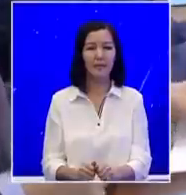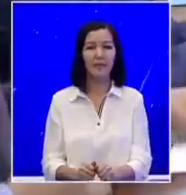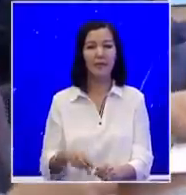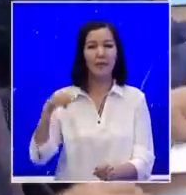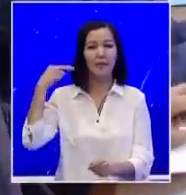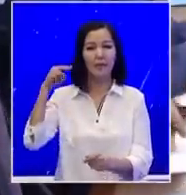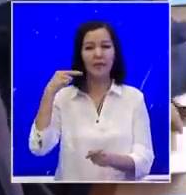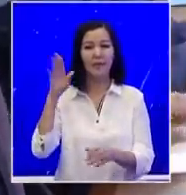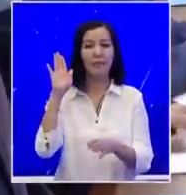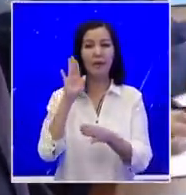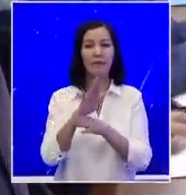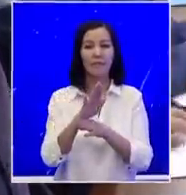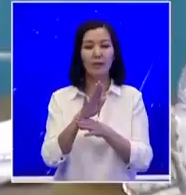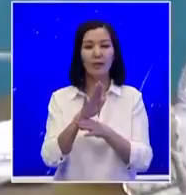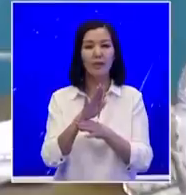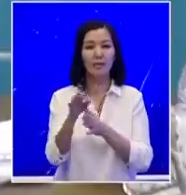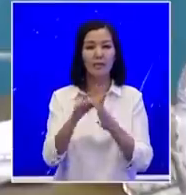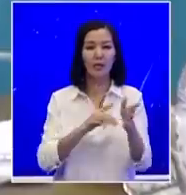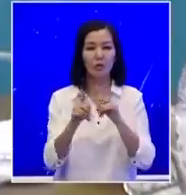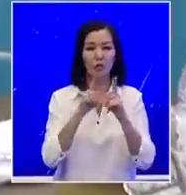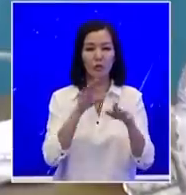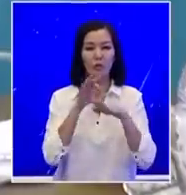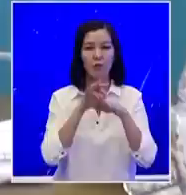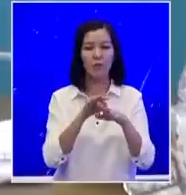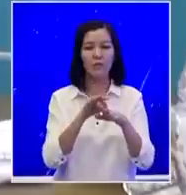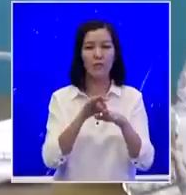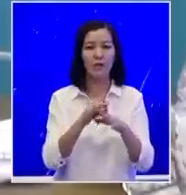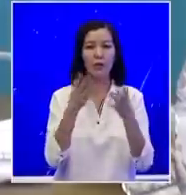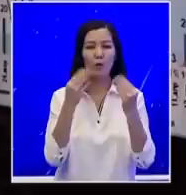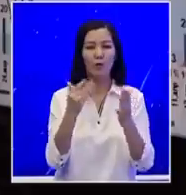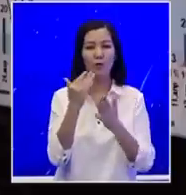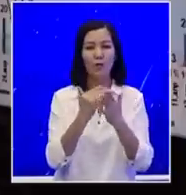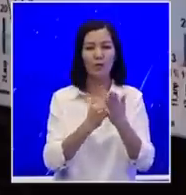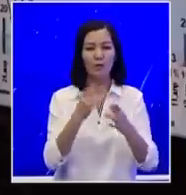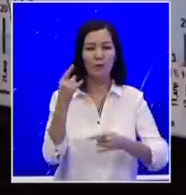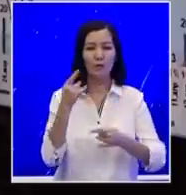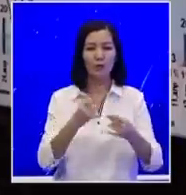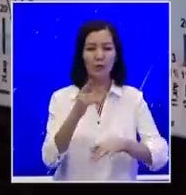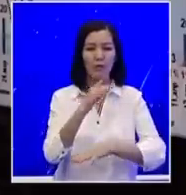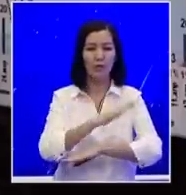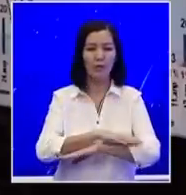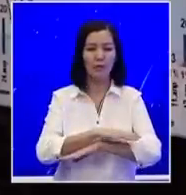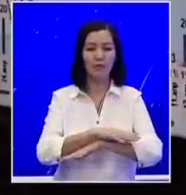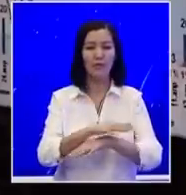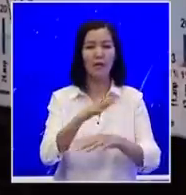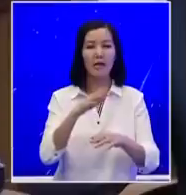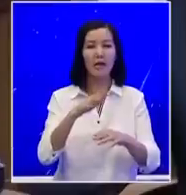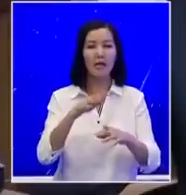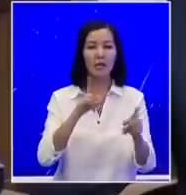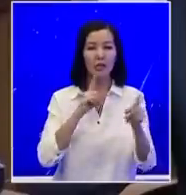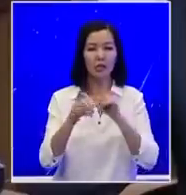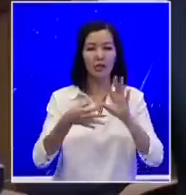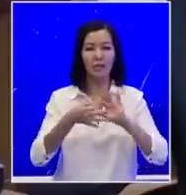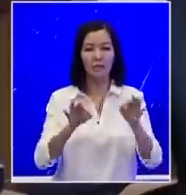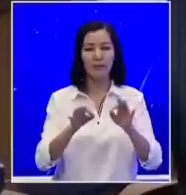Президент мәлімдемесінен соң тұсауы үкімет шұғыл отырысы өткізді. Күн тәртібінде өңірлердегі карантин шараларын кезең-кезегімен жеңілдету